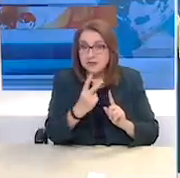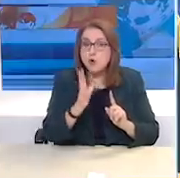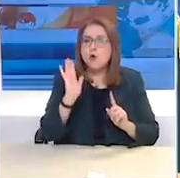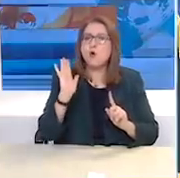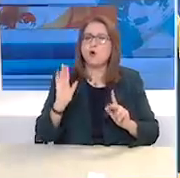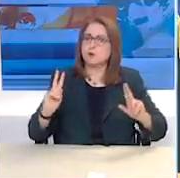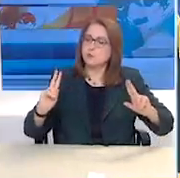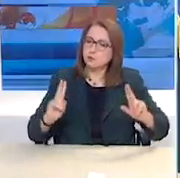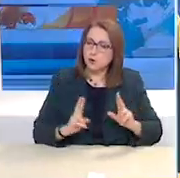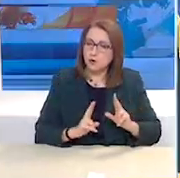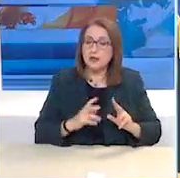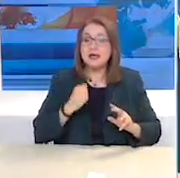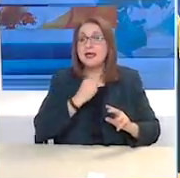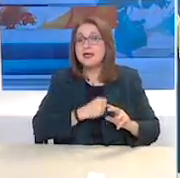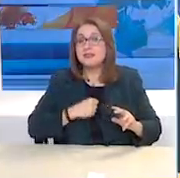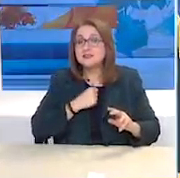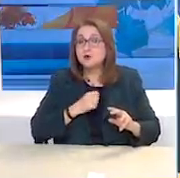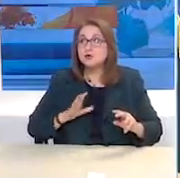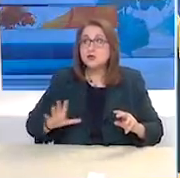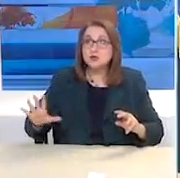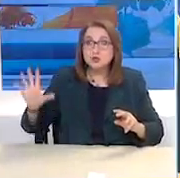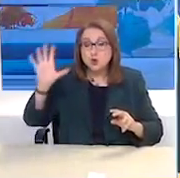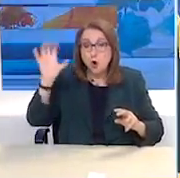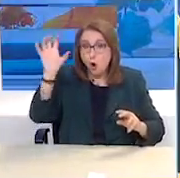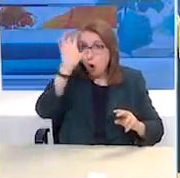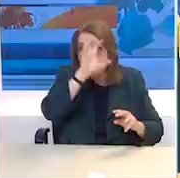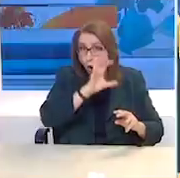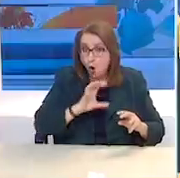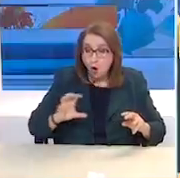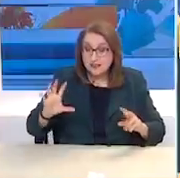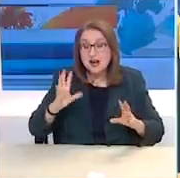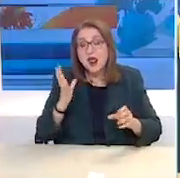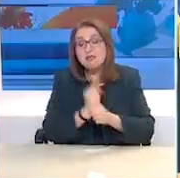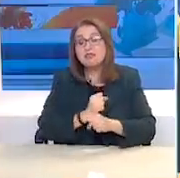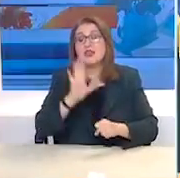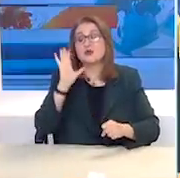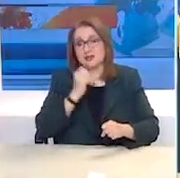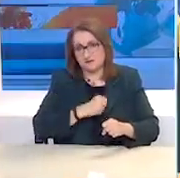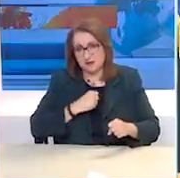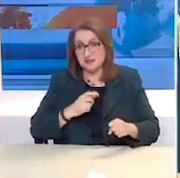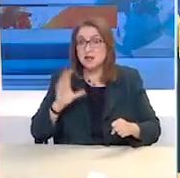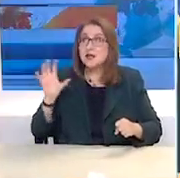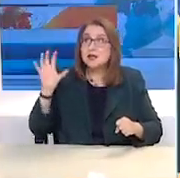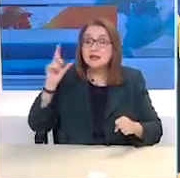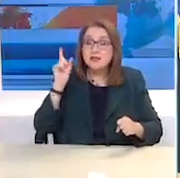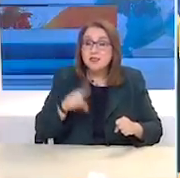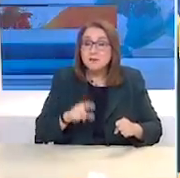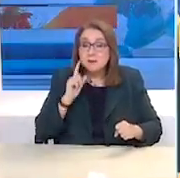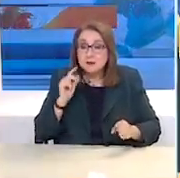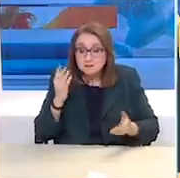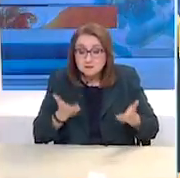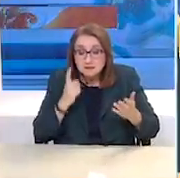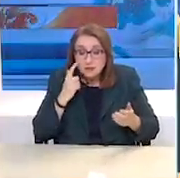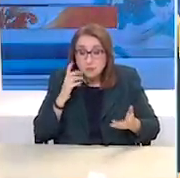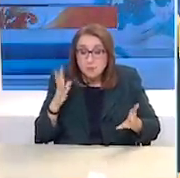ήταν, δυστυχώς δεν το κατάφεραν όλοι, η χρυσή ισορροπία, καταγραφής ενός αριθμού των λοιμόξεων που θα μπορούσε να χειριστεί το